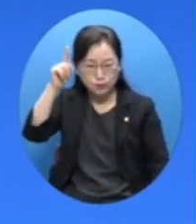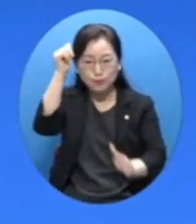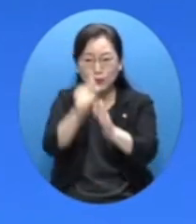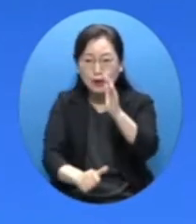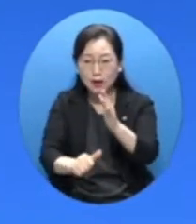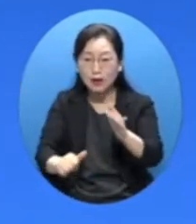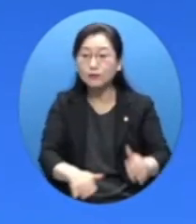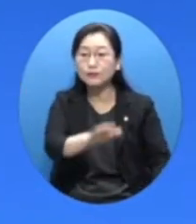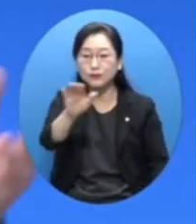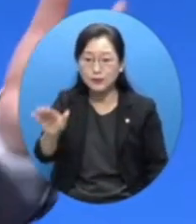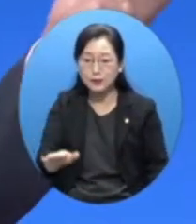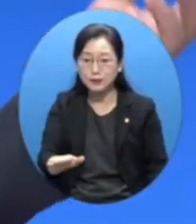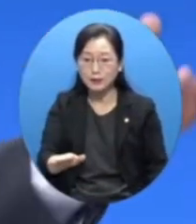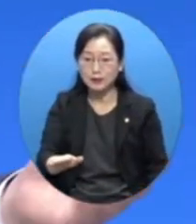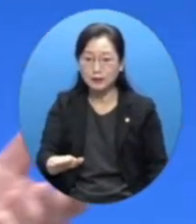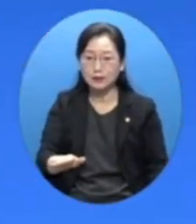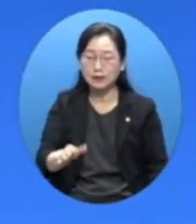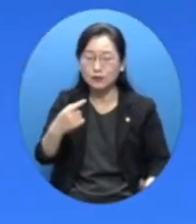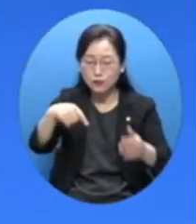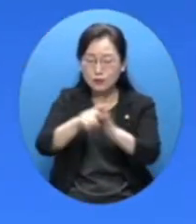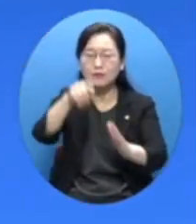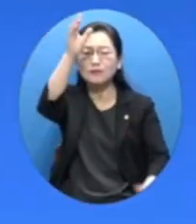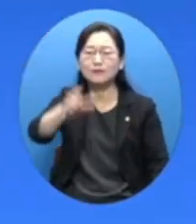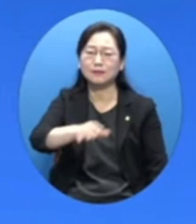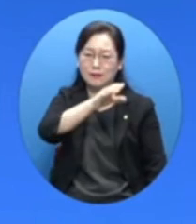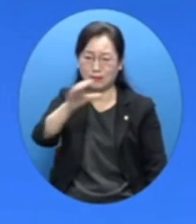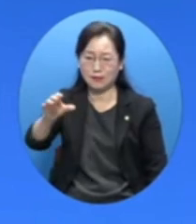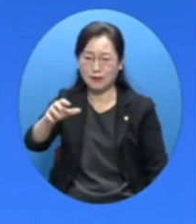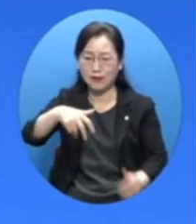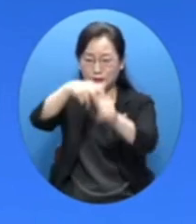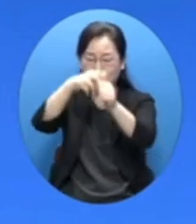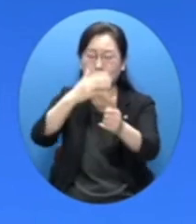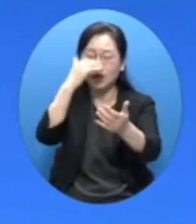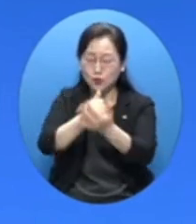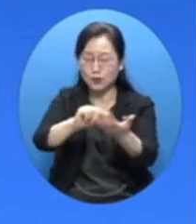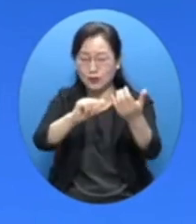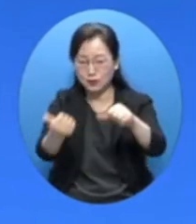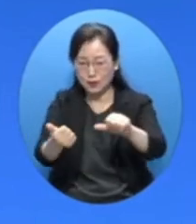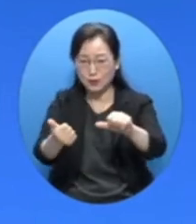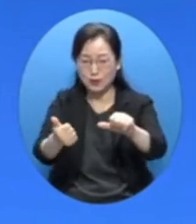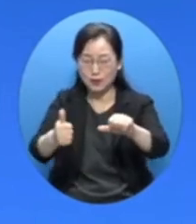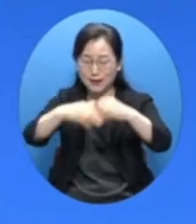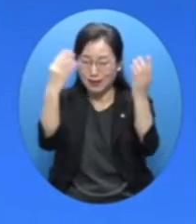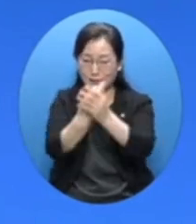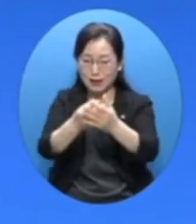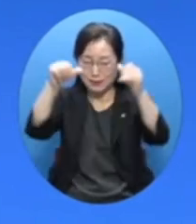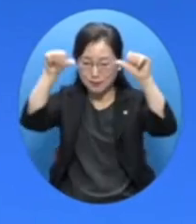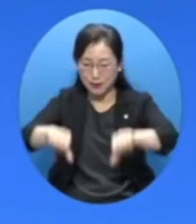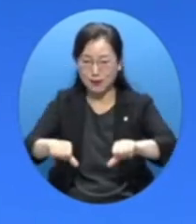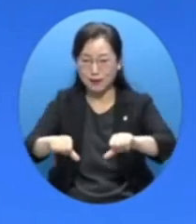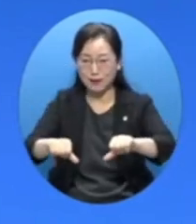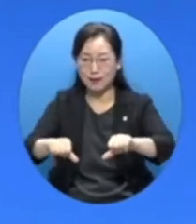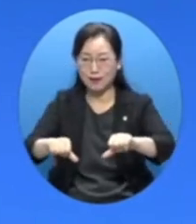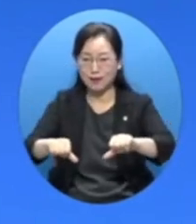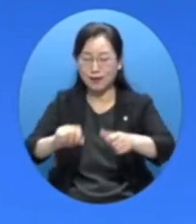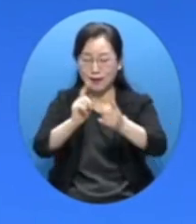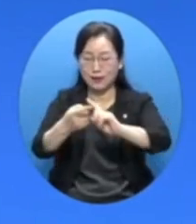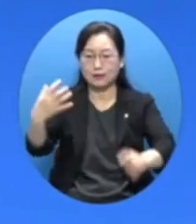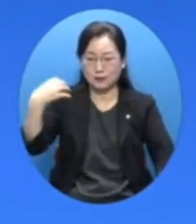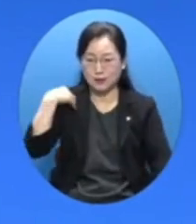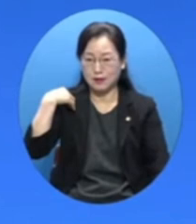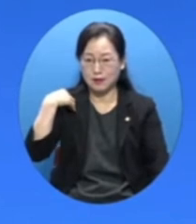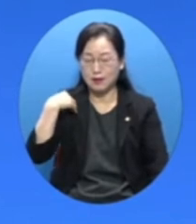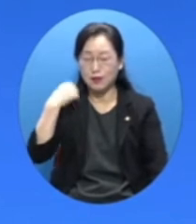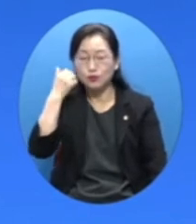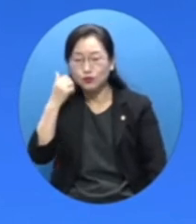우리에게 십자가에서 죄와 사망의 모든 권세를 피하심으로 말미암아 누군지 예수를 믿기만 하면 구원받고